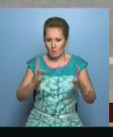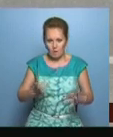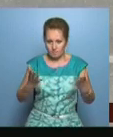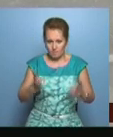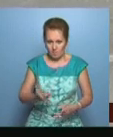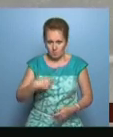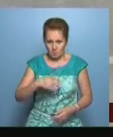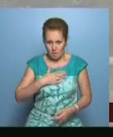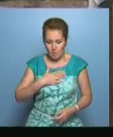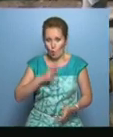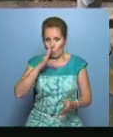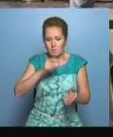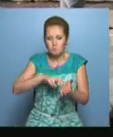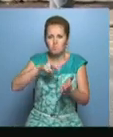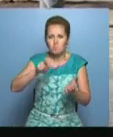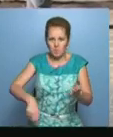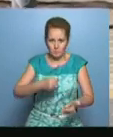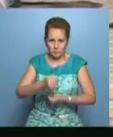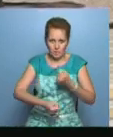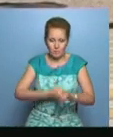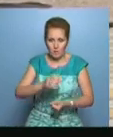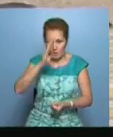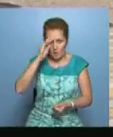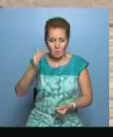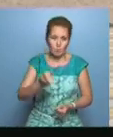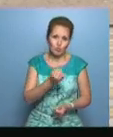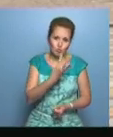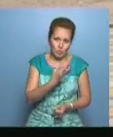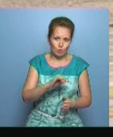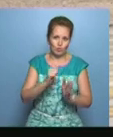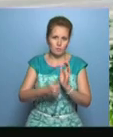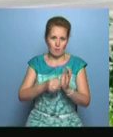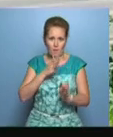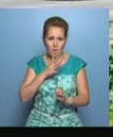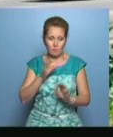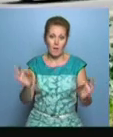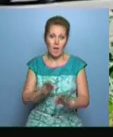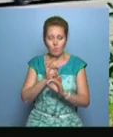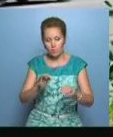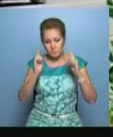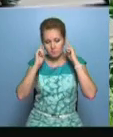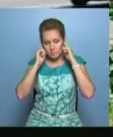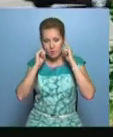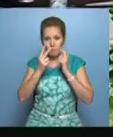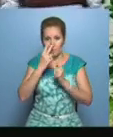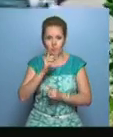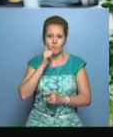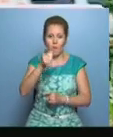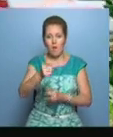успел спрыгнуть с велосипеда. Юноша 14-16 лет. В ушах наушники и взгляд вдаль. Собирательный